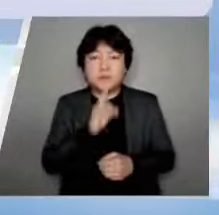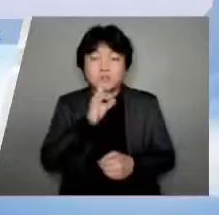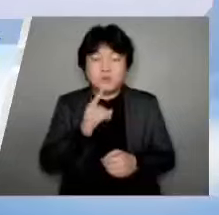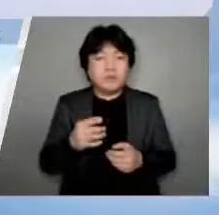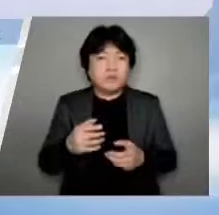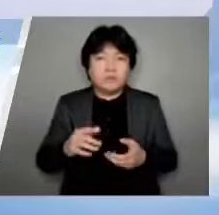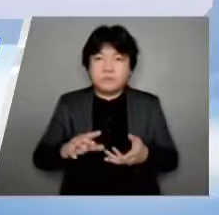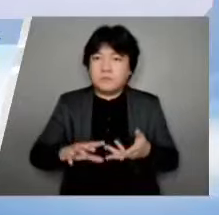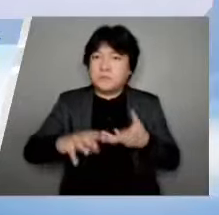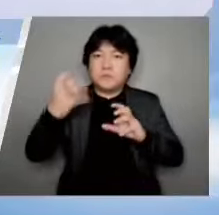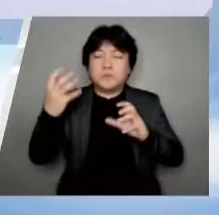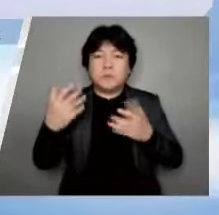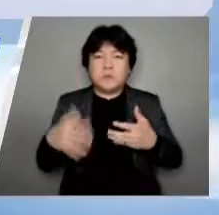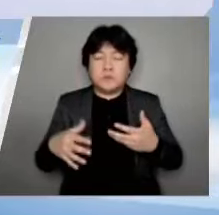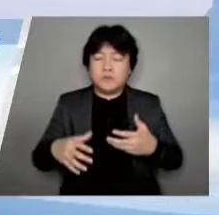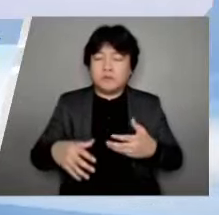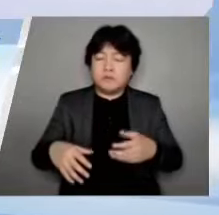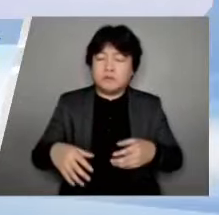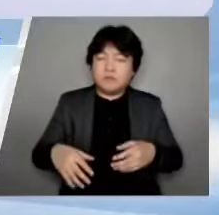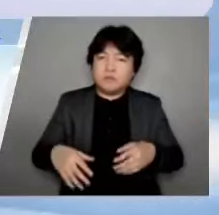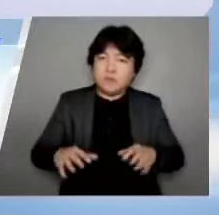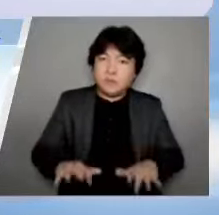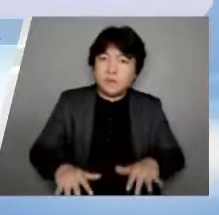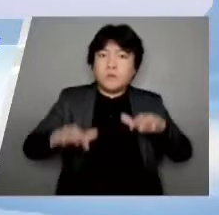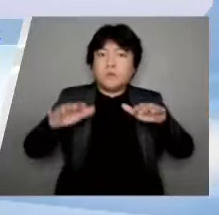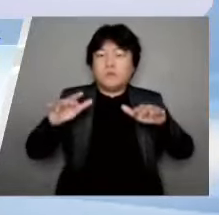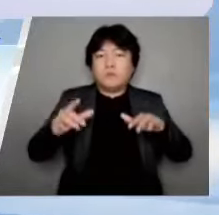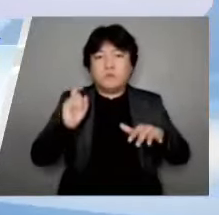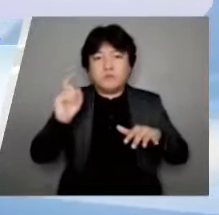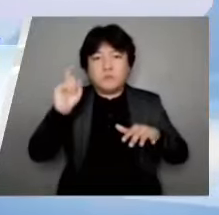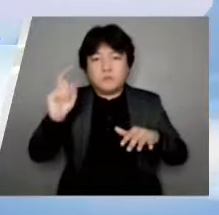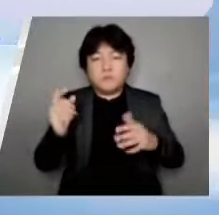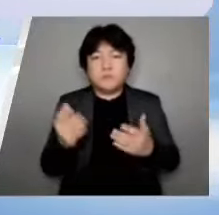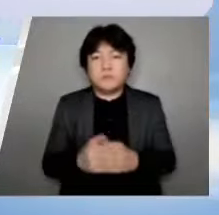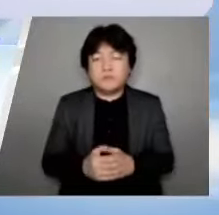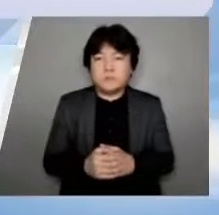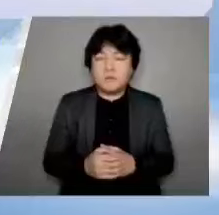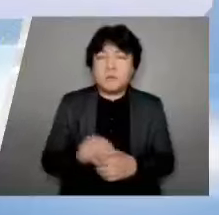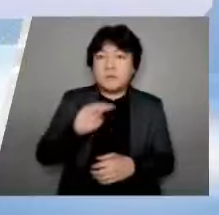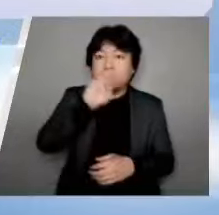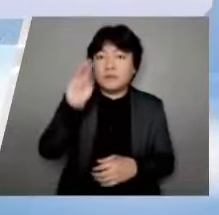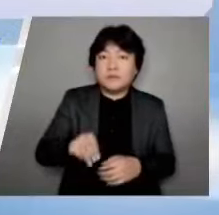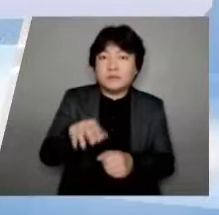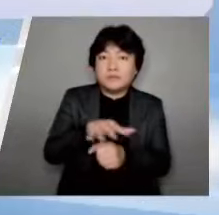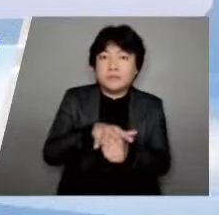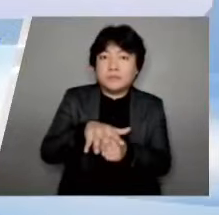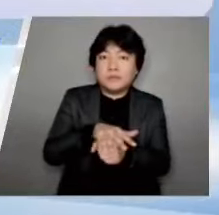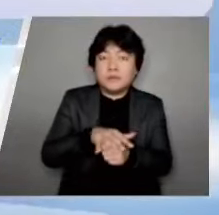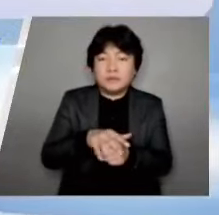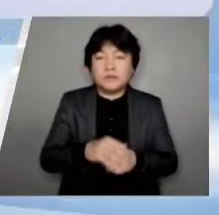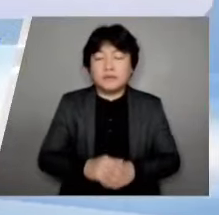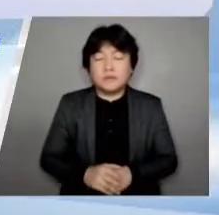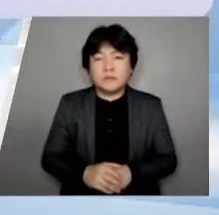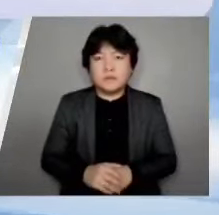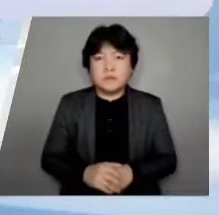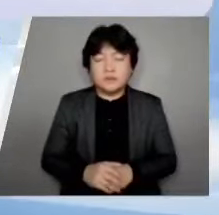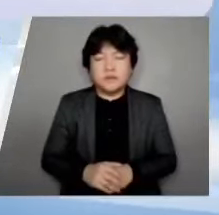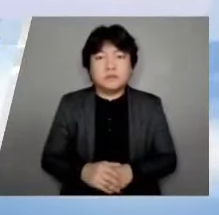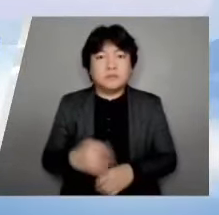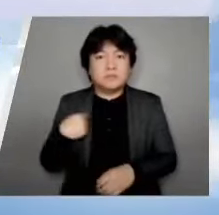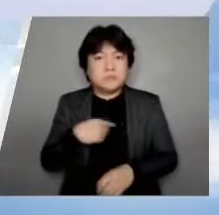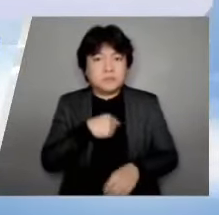po ng pagtaas ng tubig. So basically po, dito naman sa Metro Manila, yan din po ang pinagtuunan natin ng pansin for the